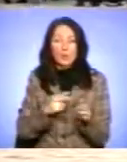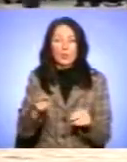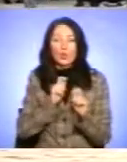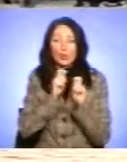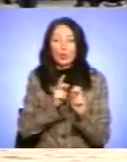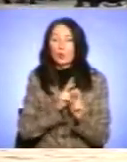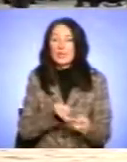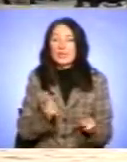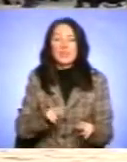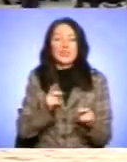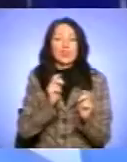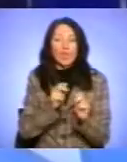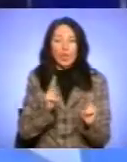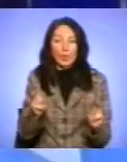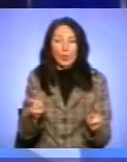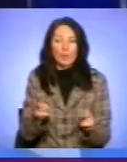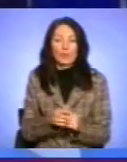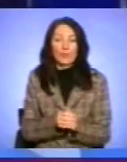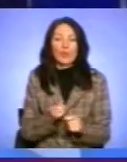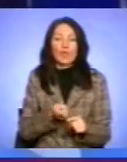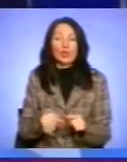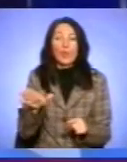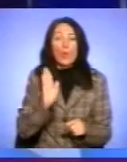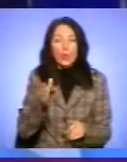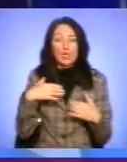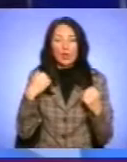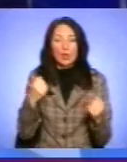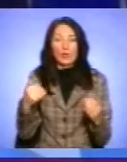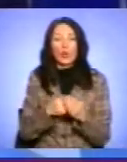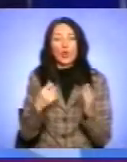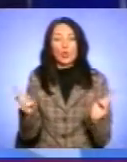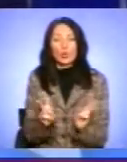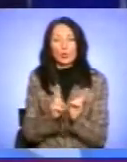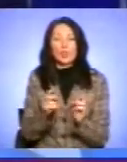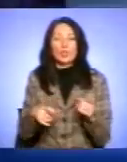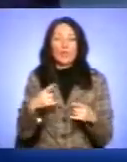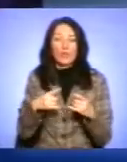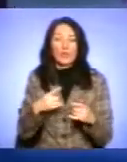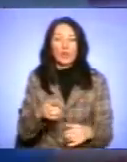залишився ніхто. На цьому будьте здорові. До зустрічі в ефірі.